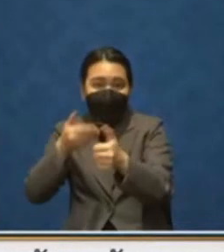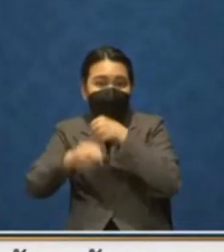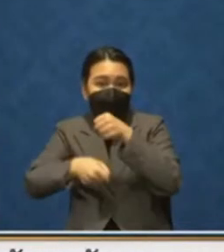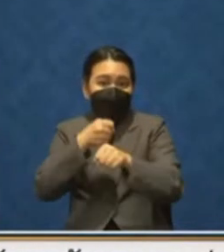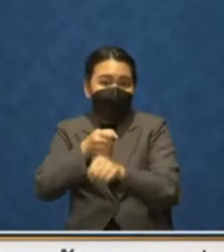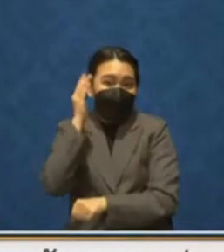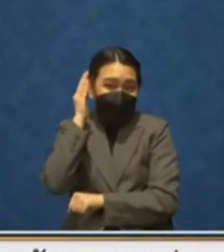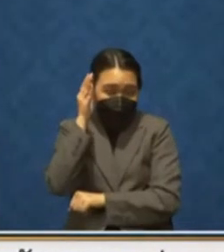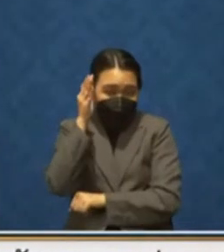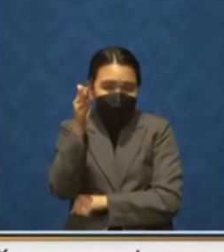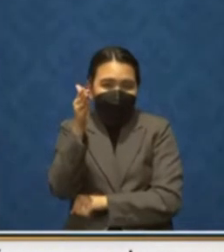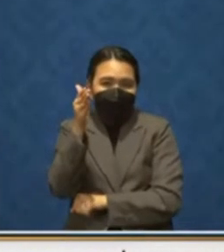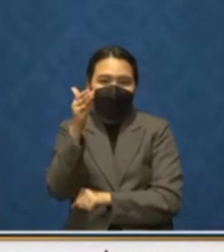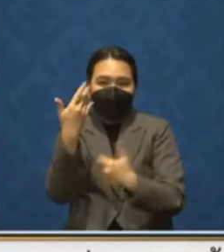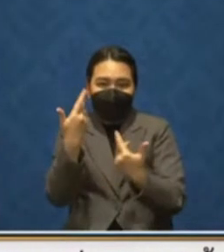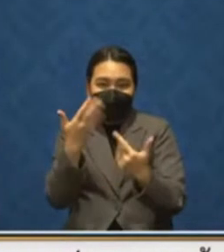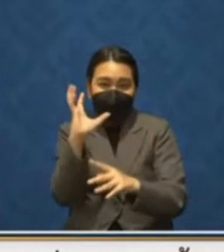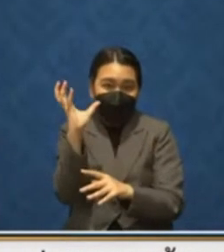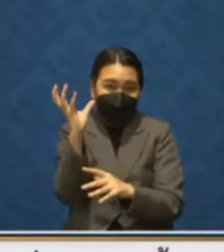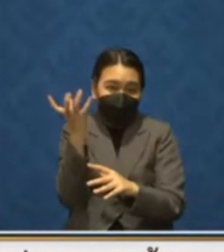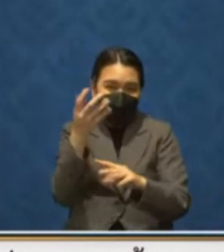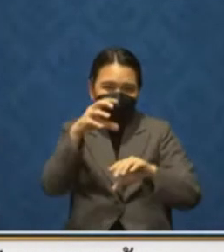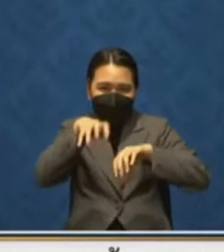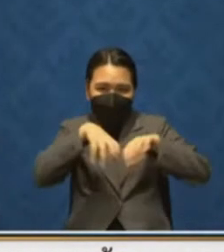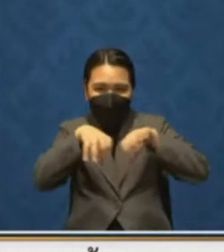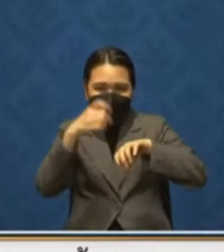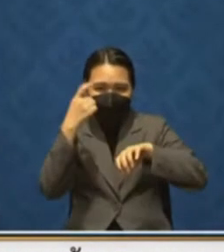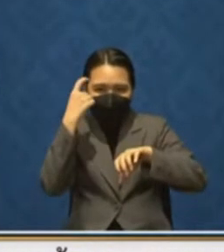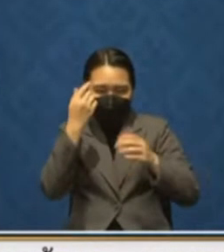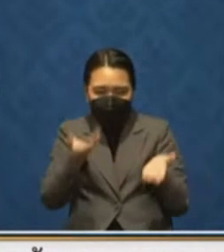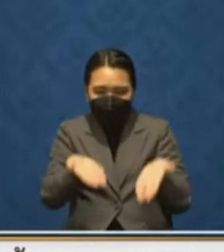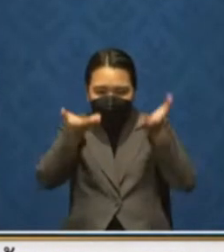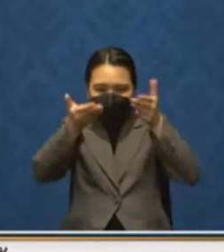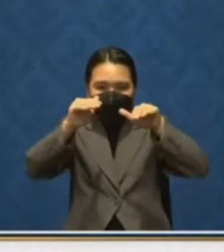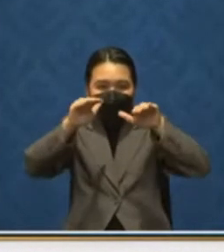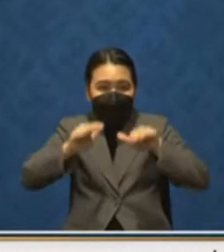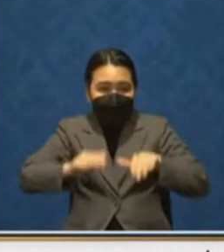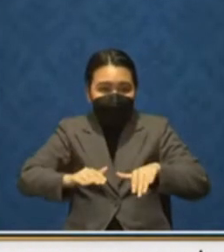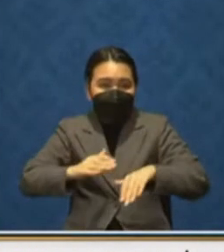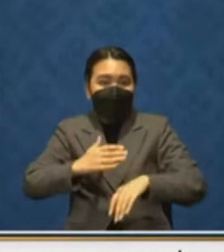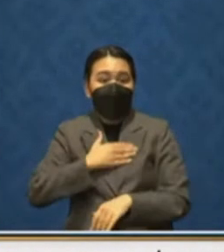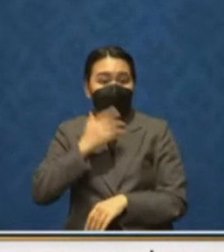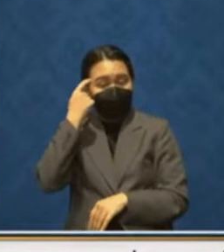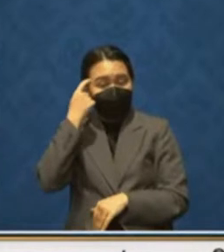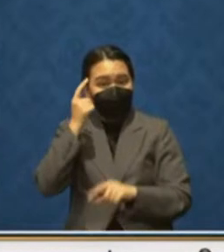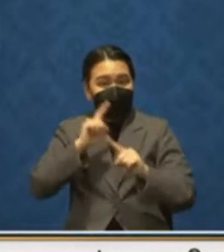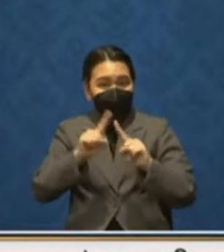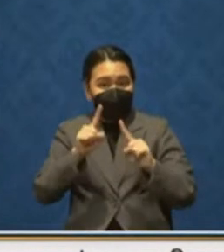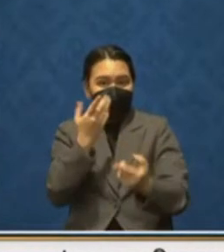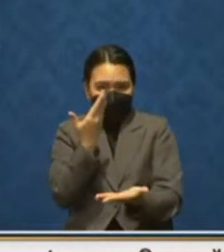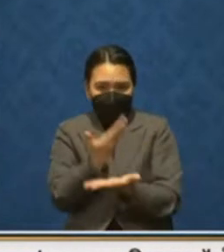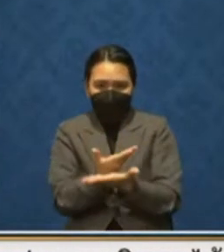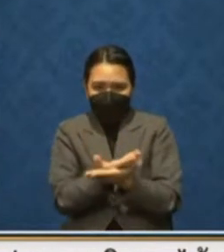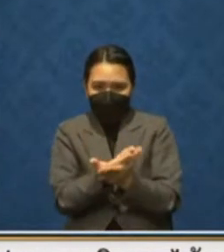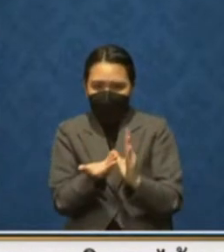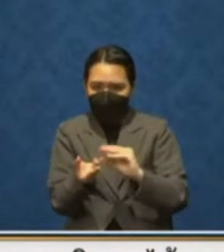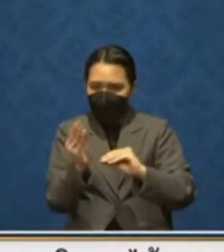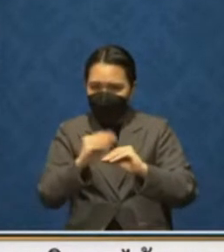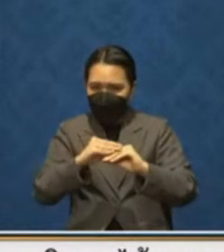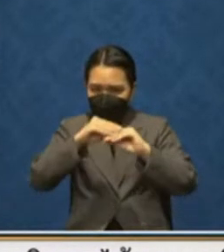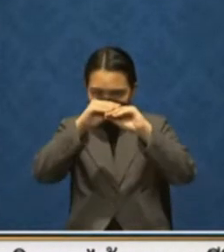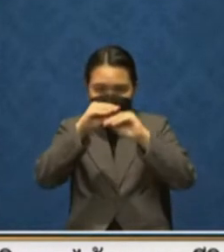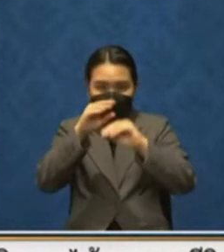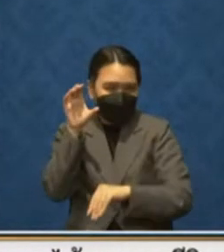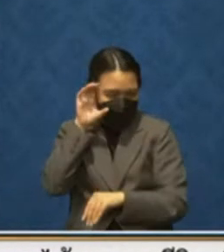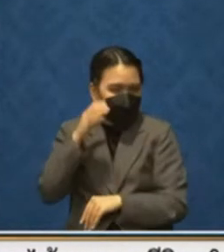ถูกจัดอันดับโลกผมไม่แน่ใจว่าจะสูงขึ้นหรือน้อยลงนะครับแต่จำนวนเงินก็ต้องมากขึ้นนะครับก็เชื่อกัน